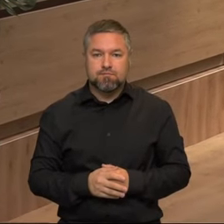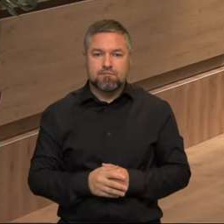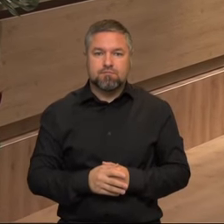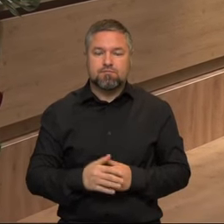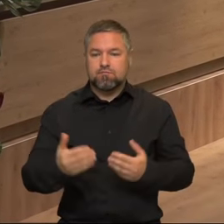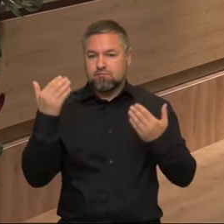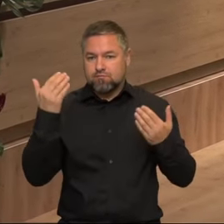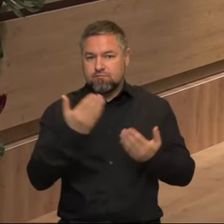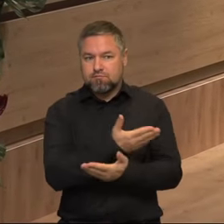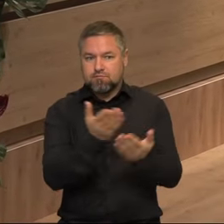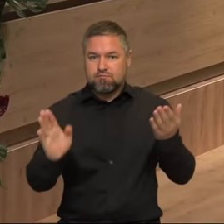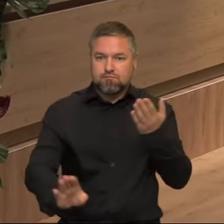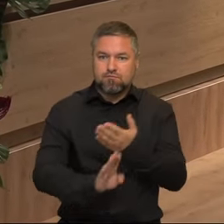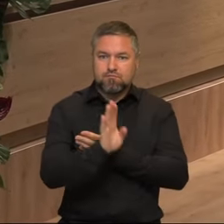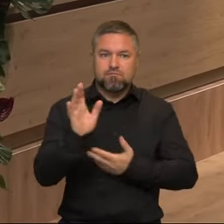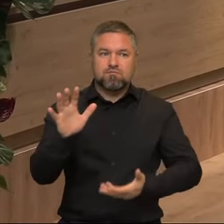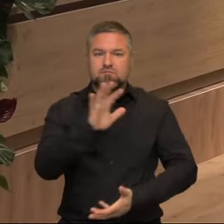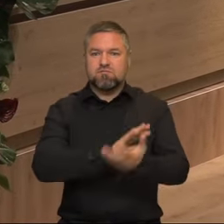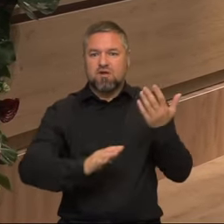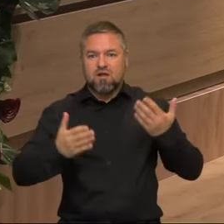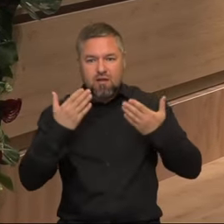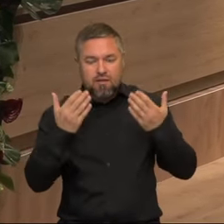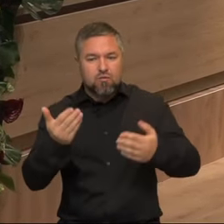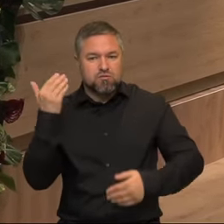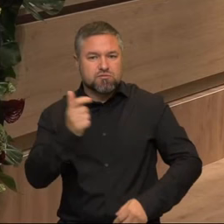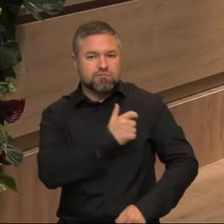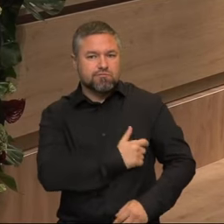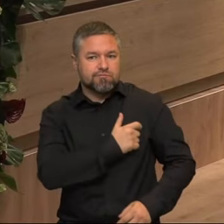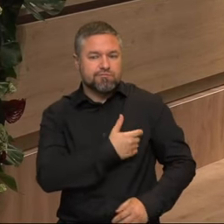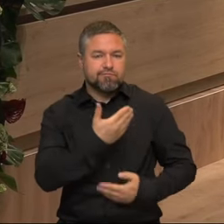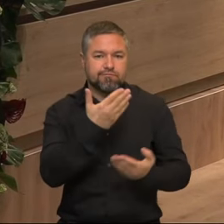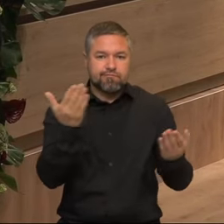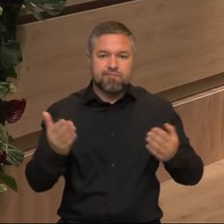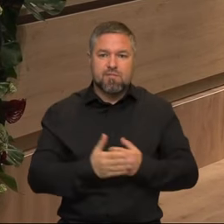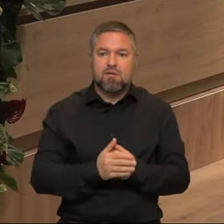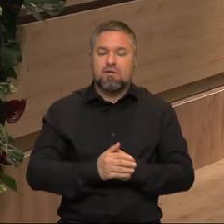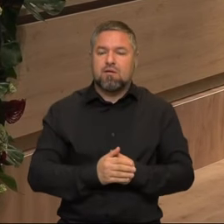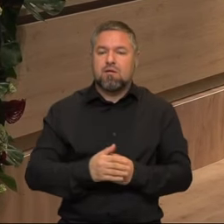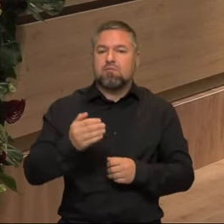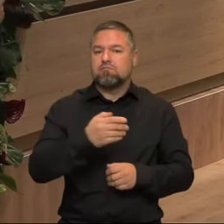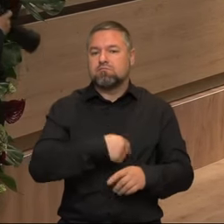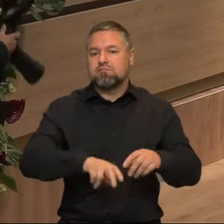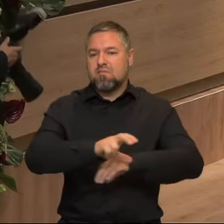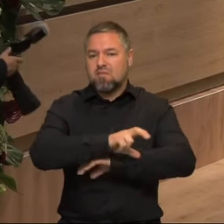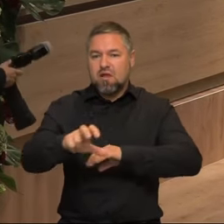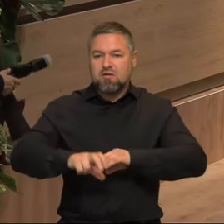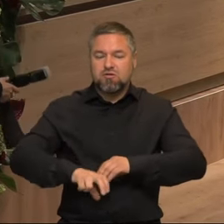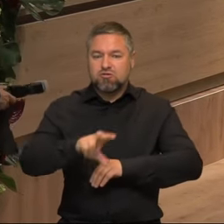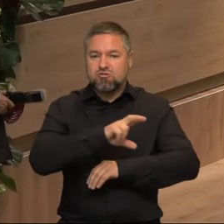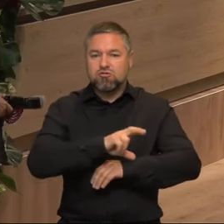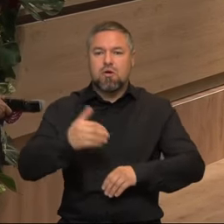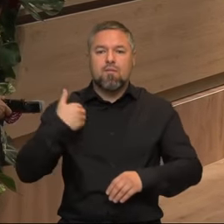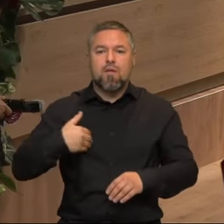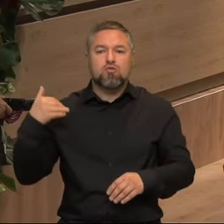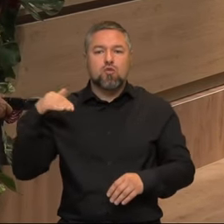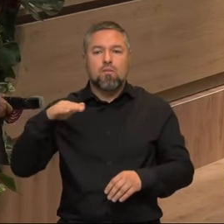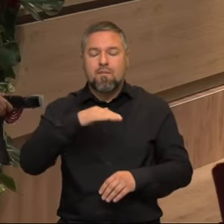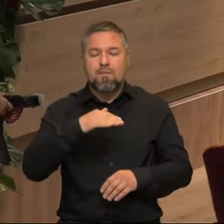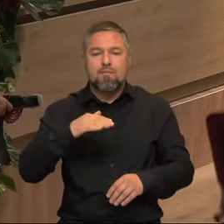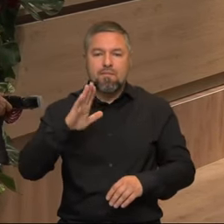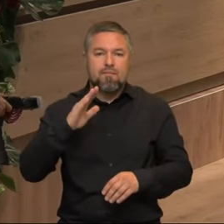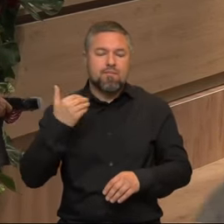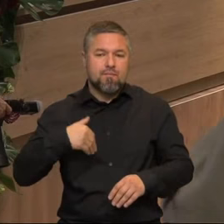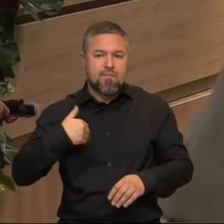Słowo powitania kieruję do przedstawicieli świata nauki. Serdecznie witam magnificencję rektora Akademii Techniczno-Humanistycznej w Bielsku Białej,